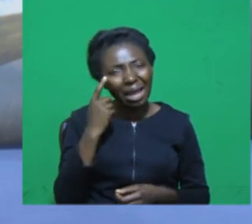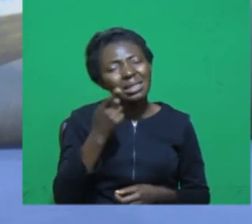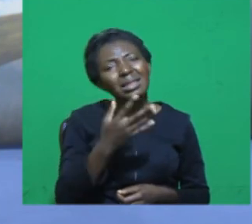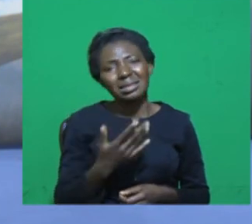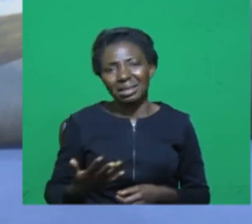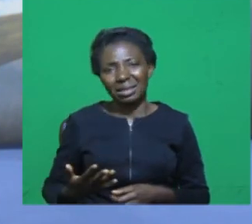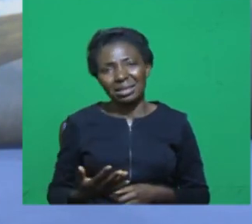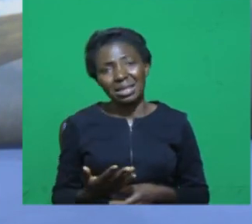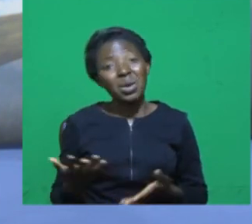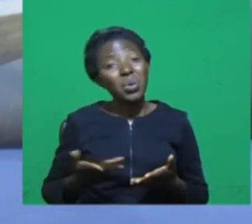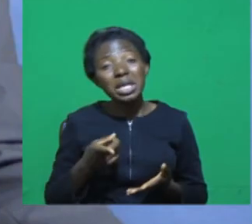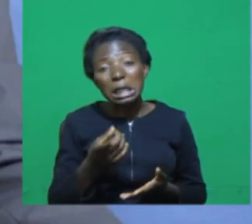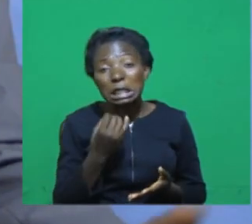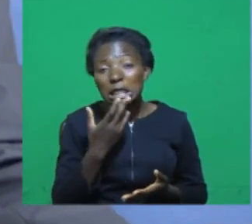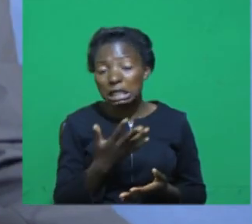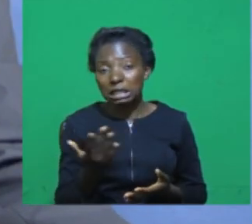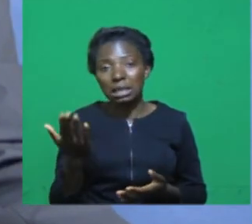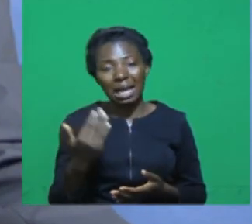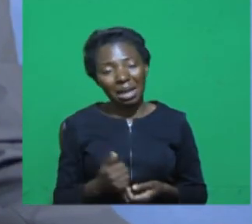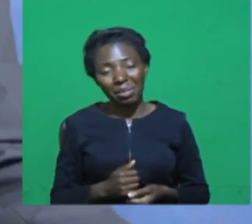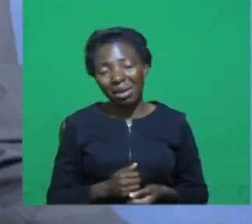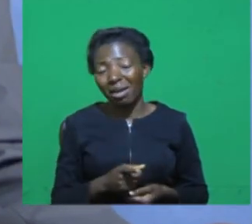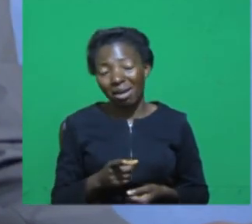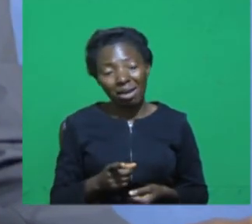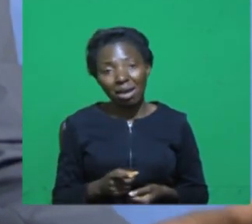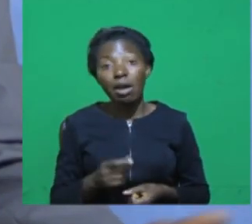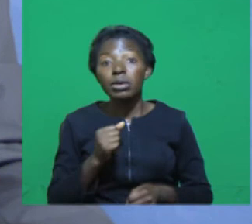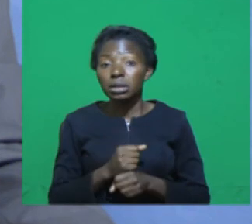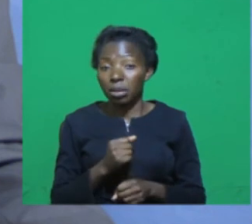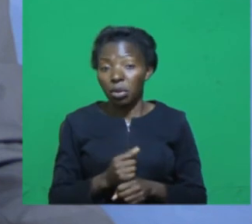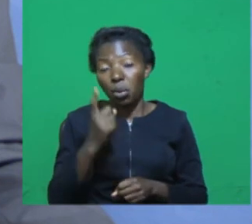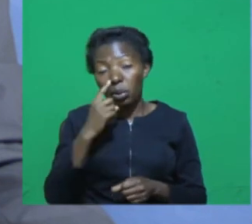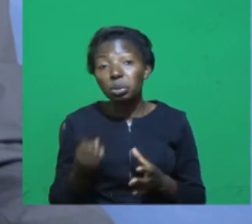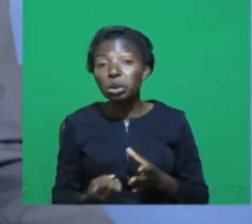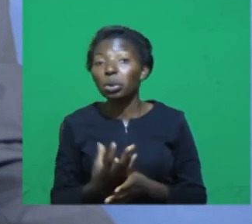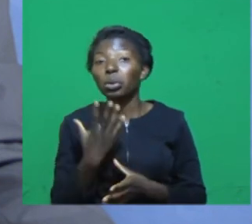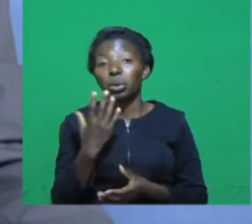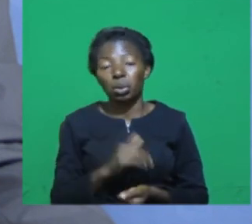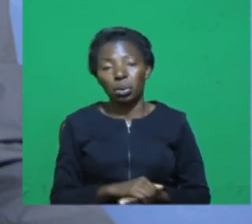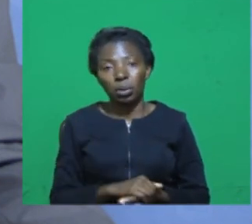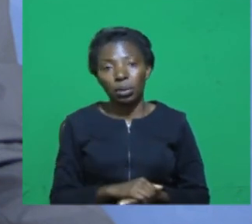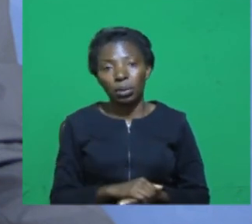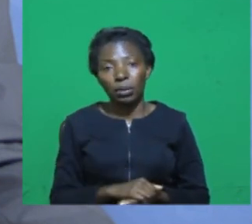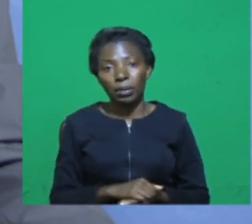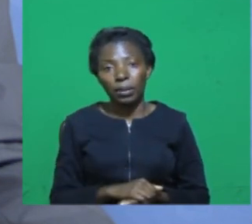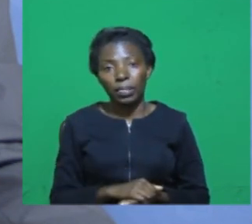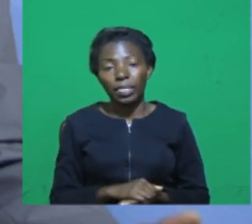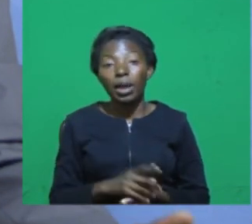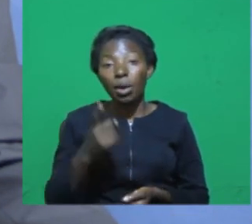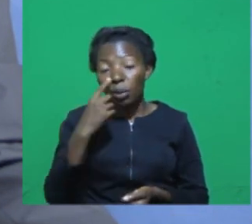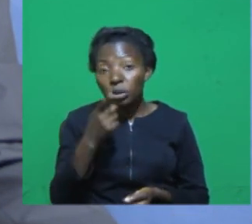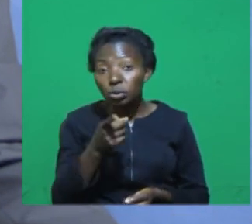izvi zvikaizvo kwazviri kubva nako. For example, mazuva atakakura isusu, pane pawaiti